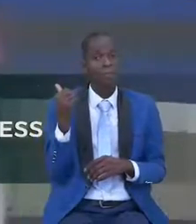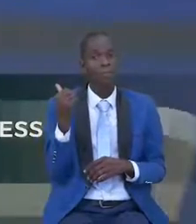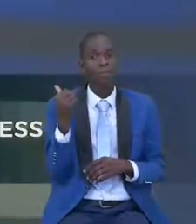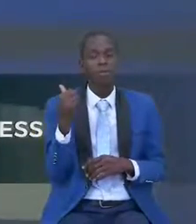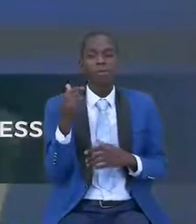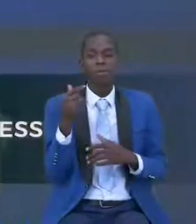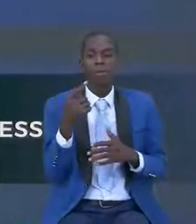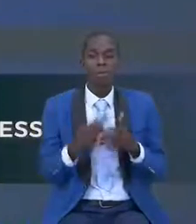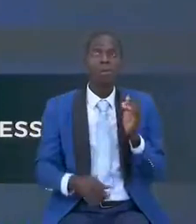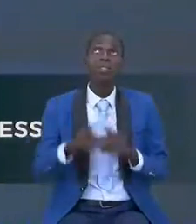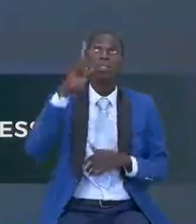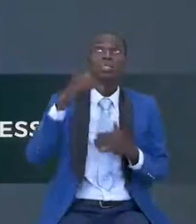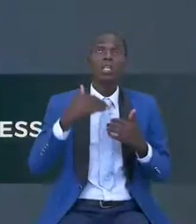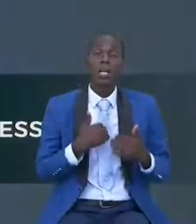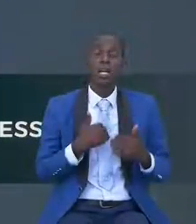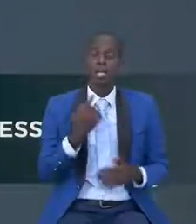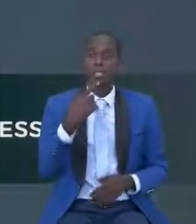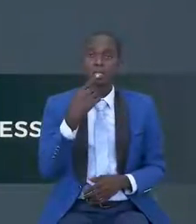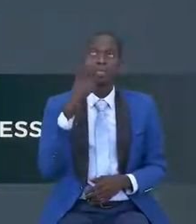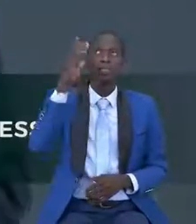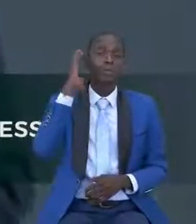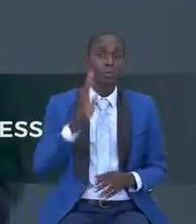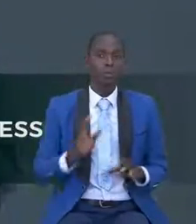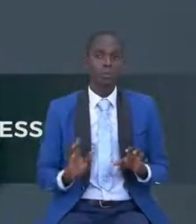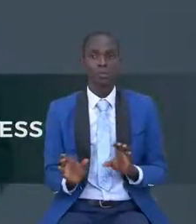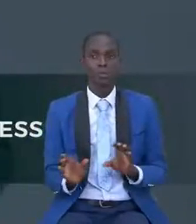parce que ce qu'il a dit, il le fera.